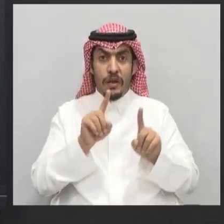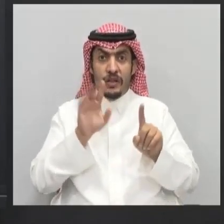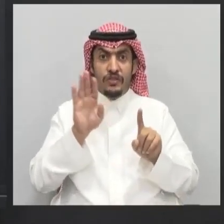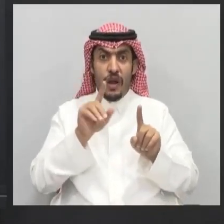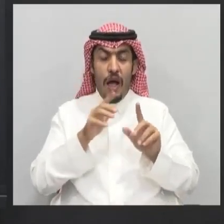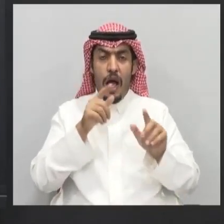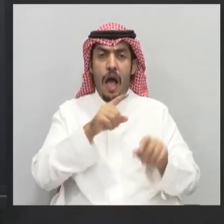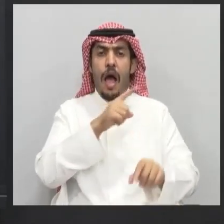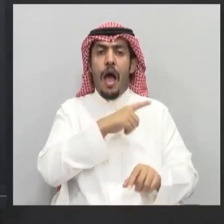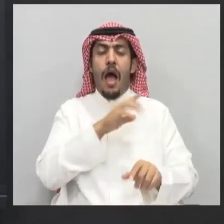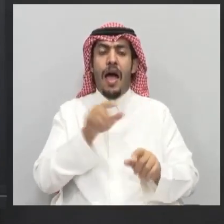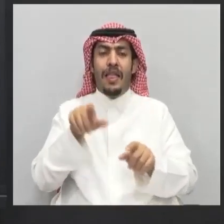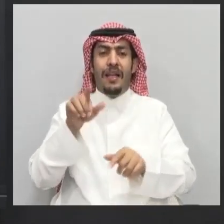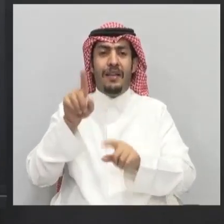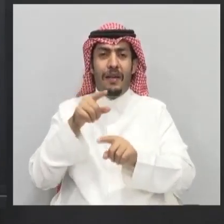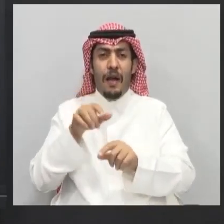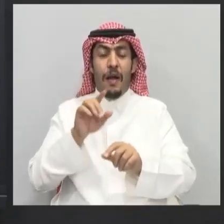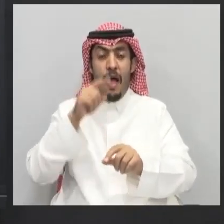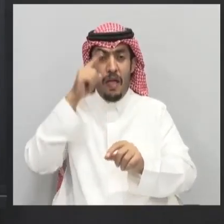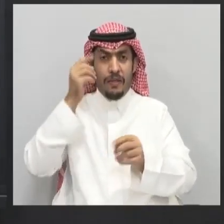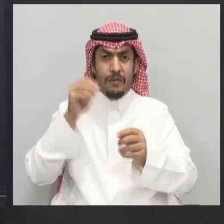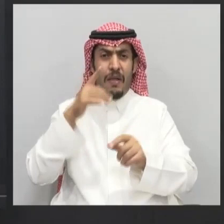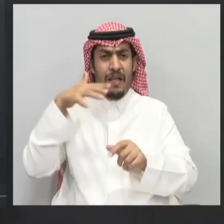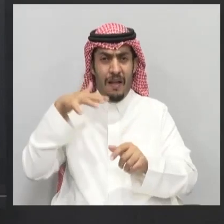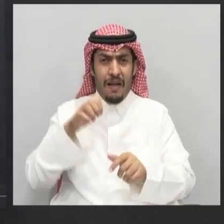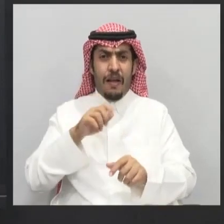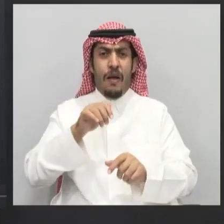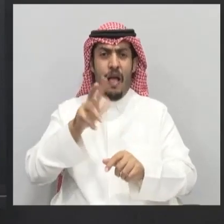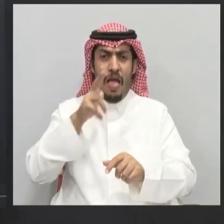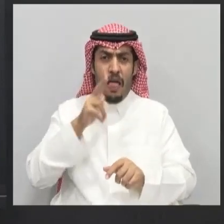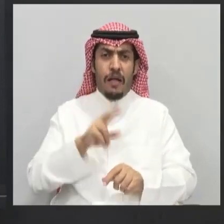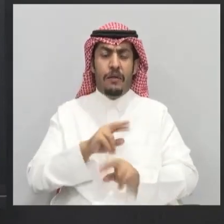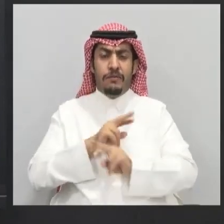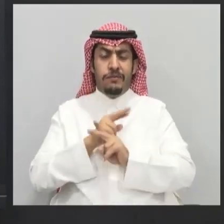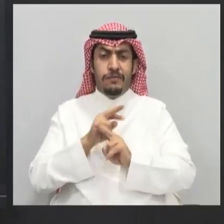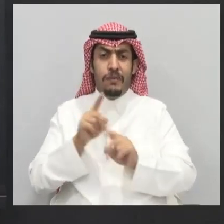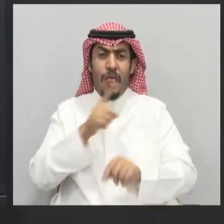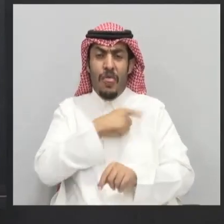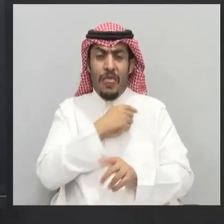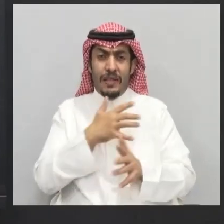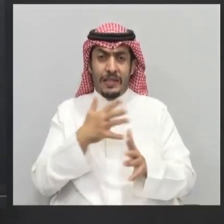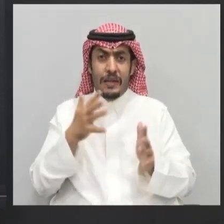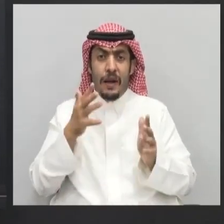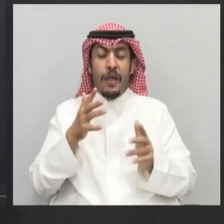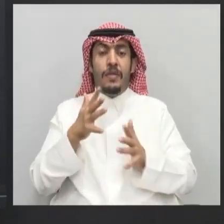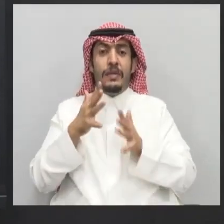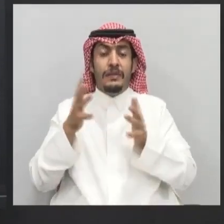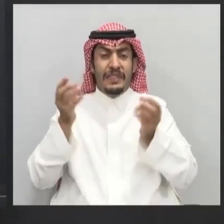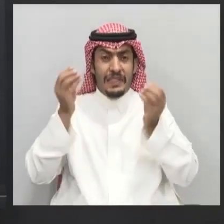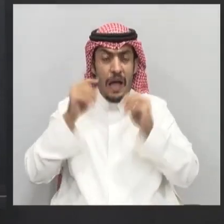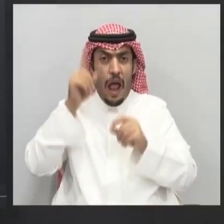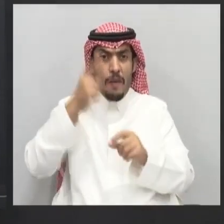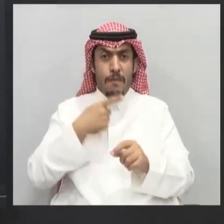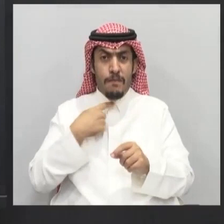لان هذه المعاصي مهما عظمت زنا وشرب خمر وغيرها من الذنوب والمعاصي العظيمه التي